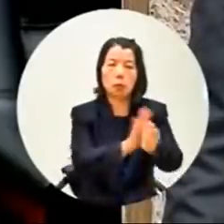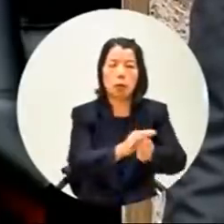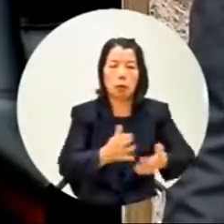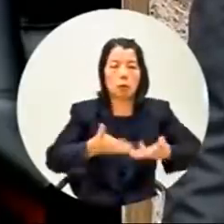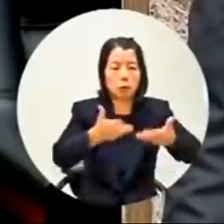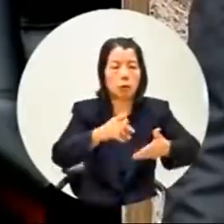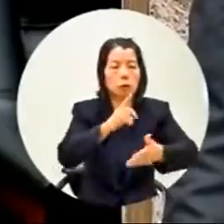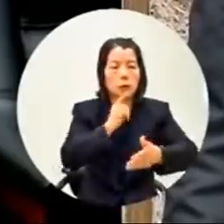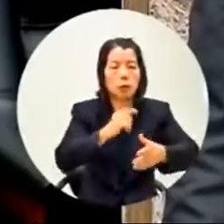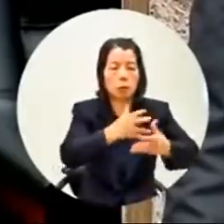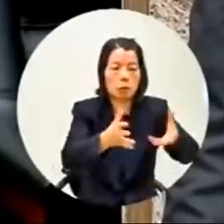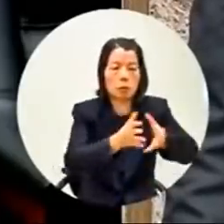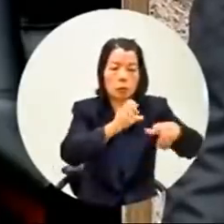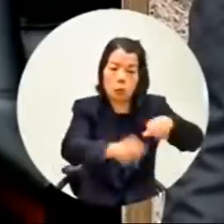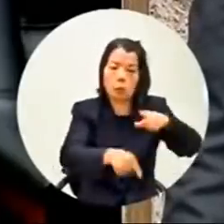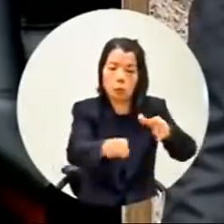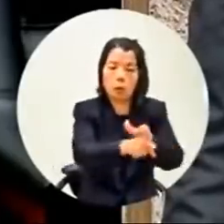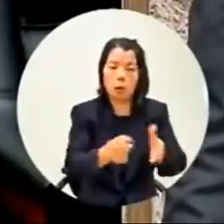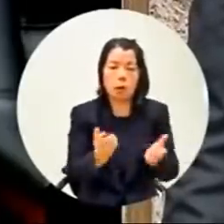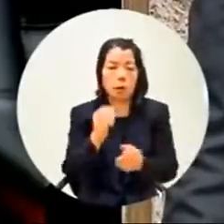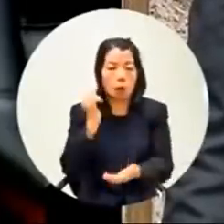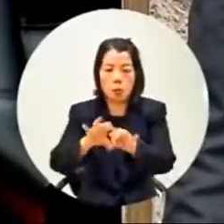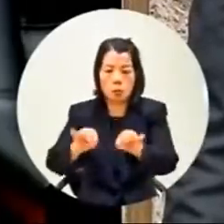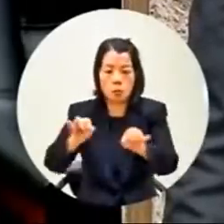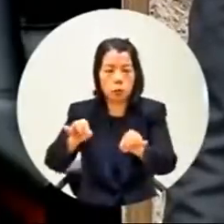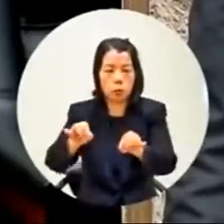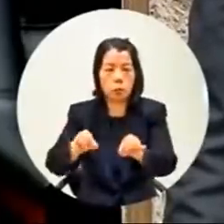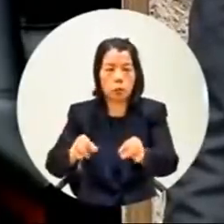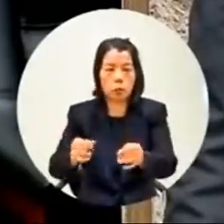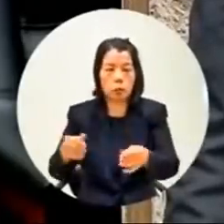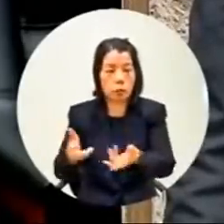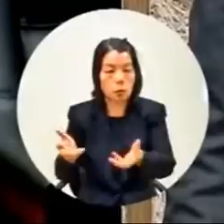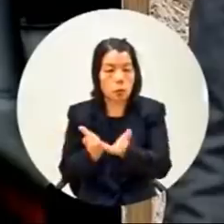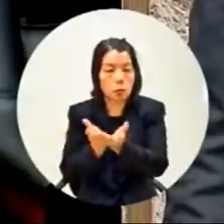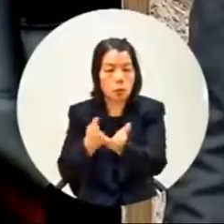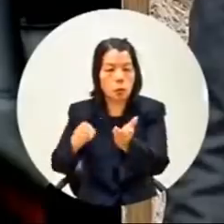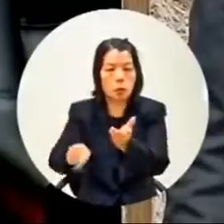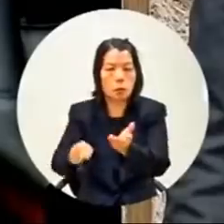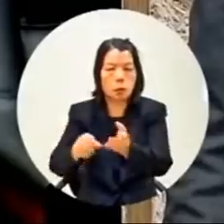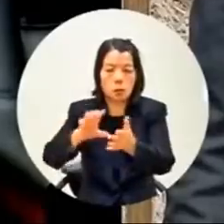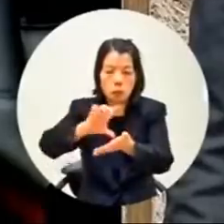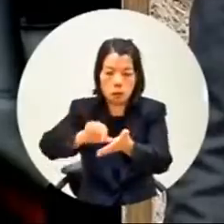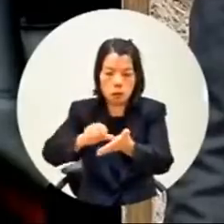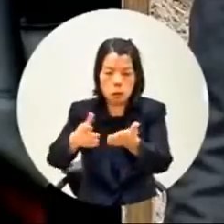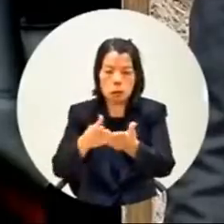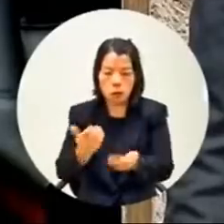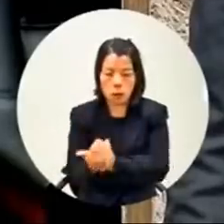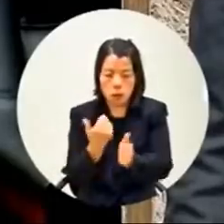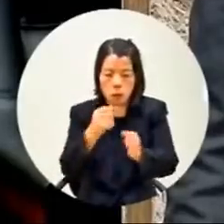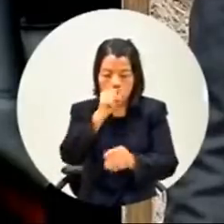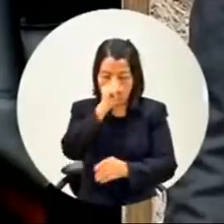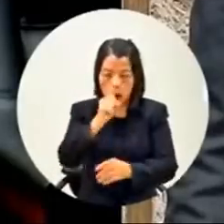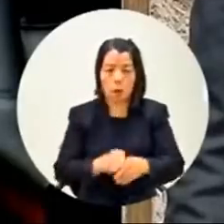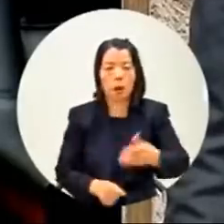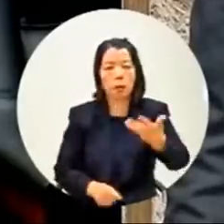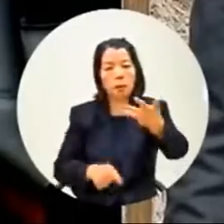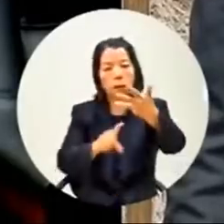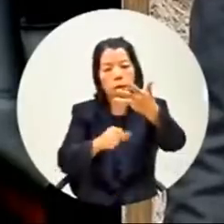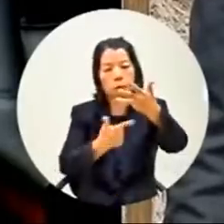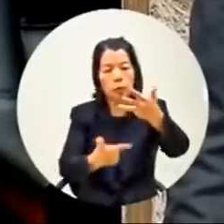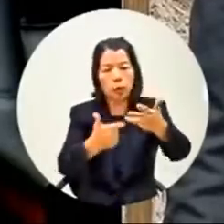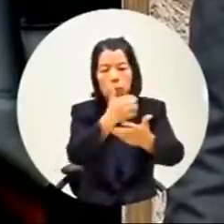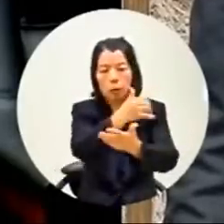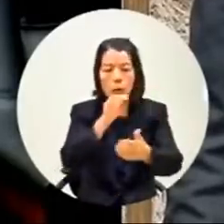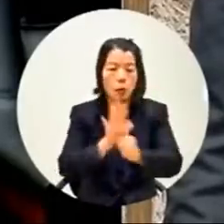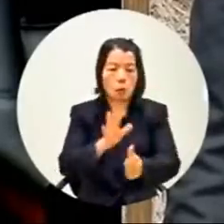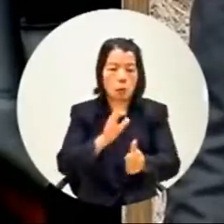集团可以获得造船土地的时间表，难道就这么样刚刚好8月16驳回之后，